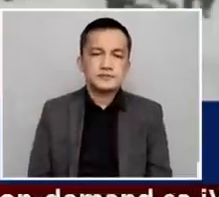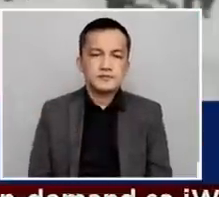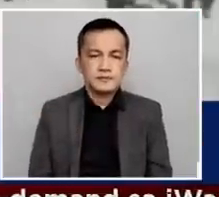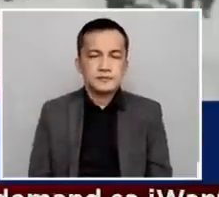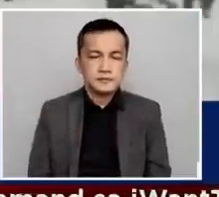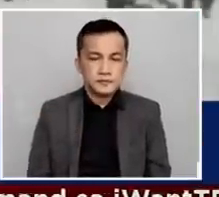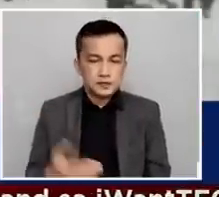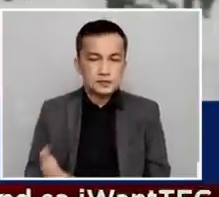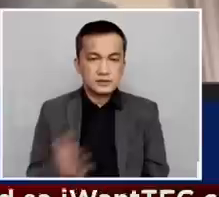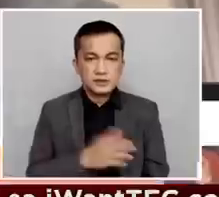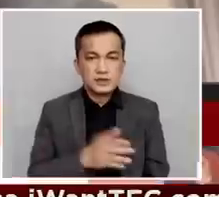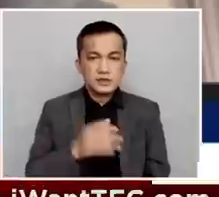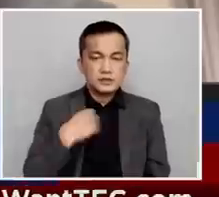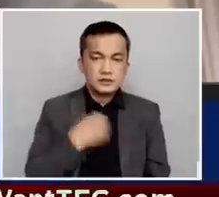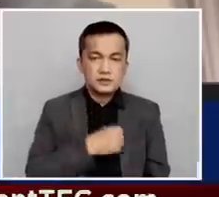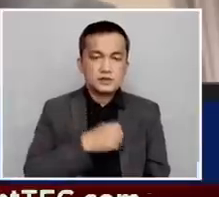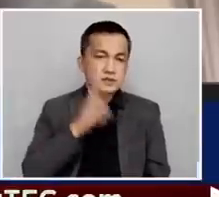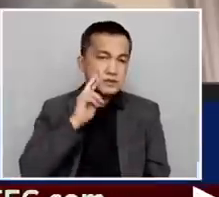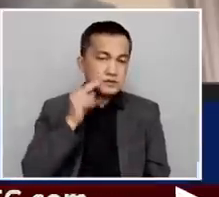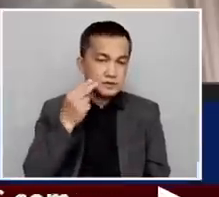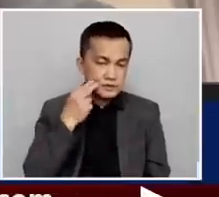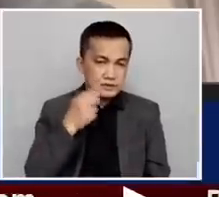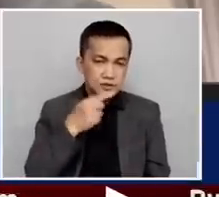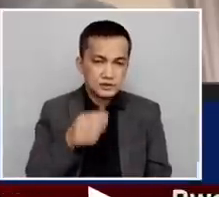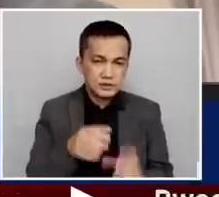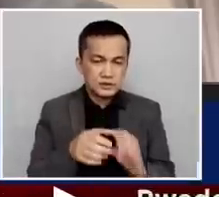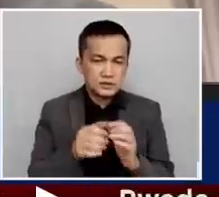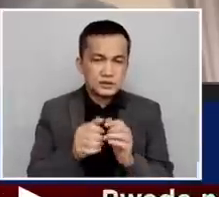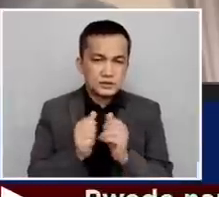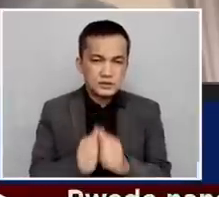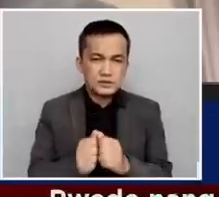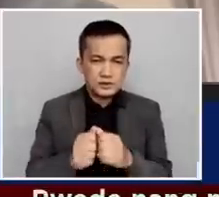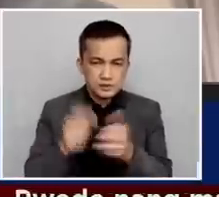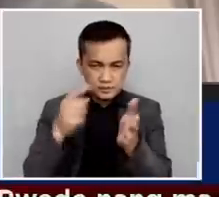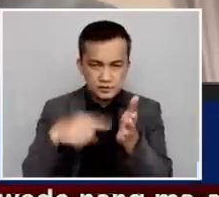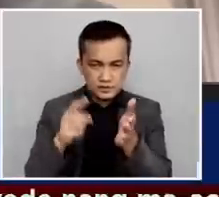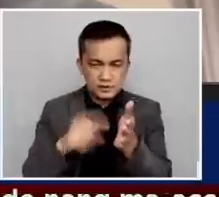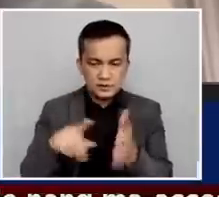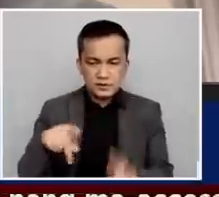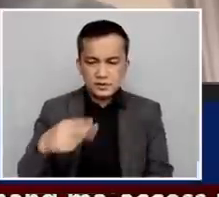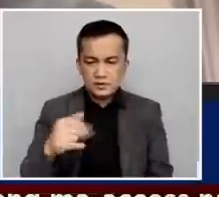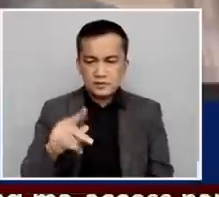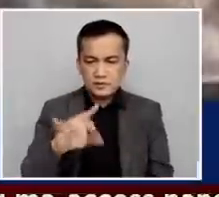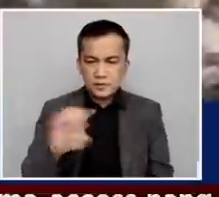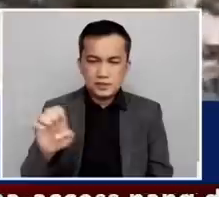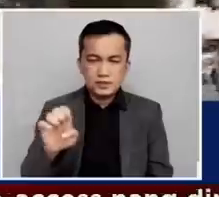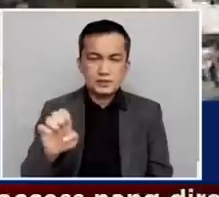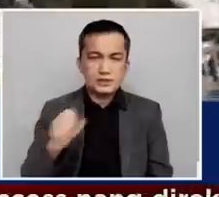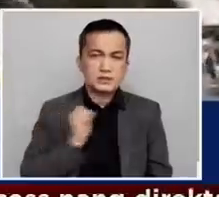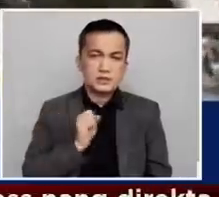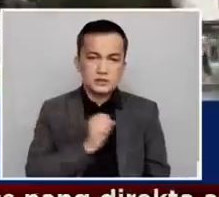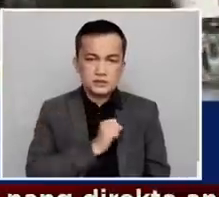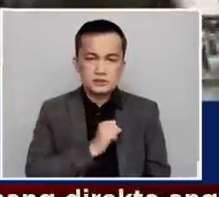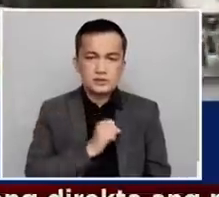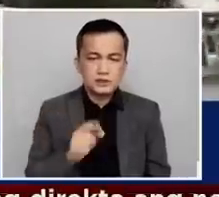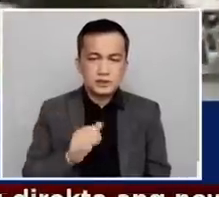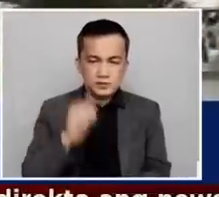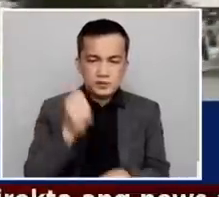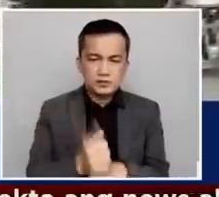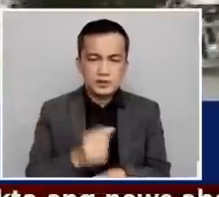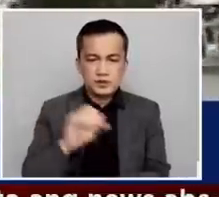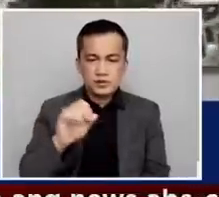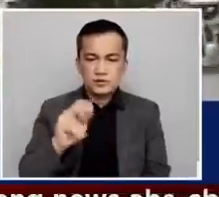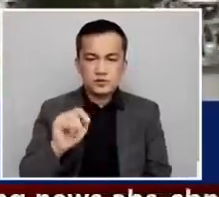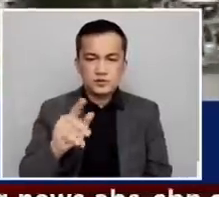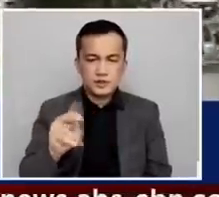ni Senador Risa Ontiveros na isa sa mga kasamang nag-imbestiga sa Farmally transaction sa Senado, pinagtitibay ng Ombudsman